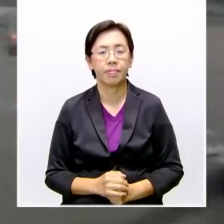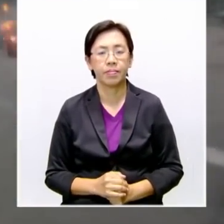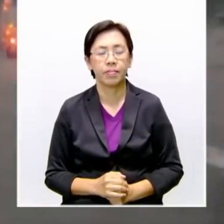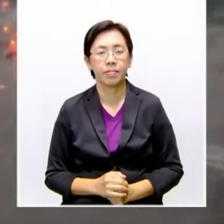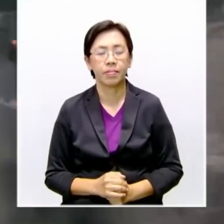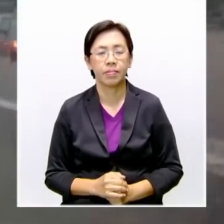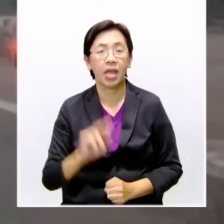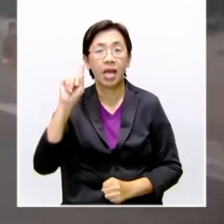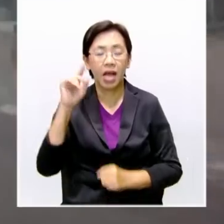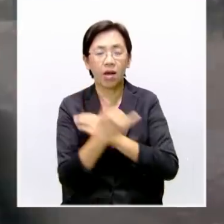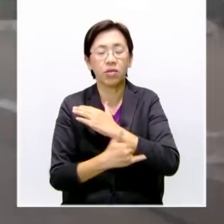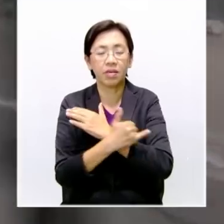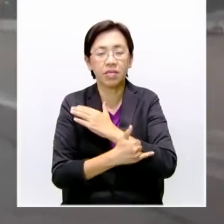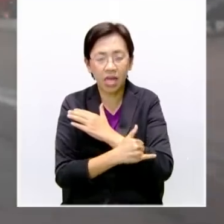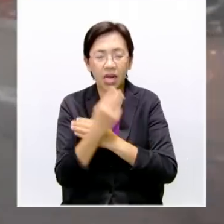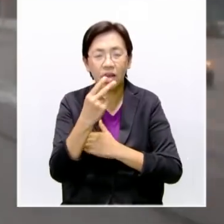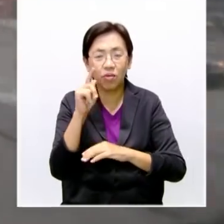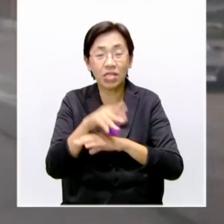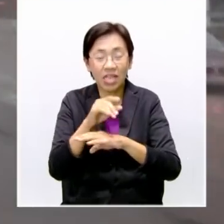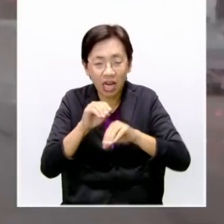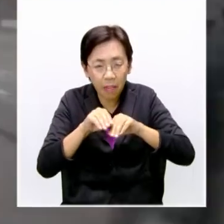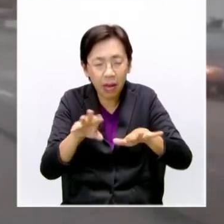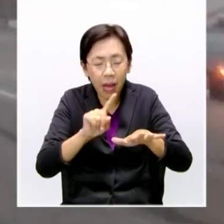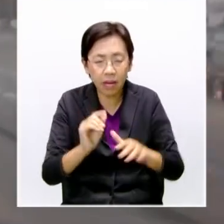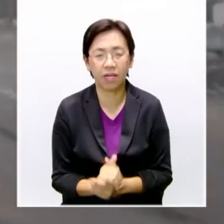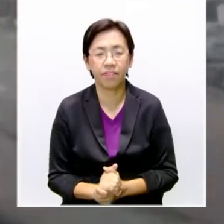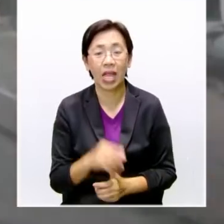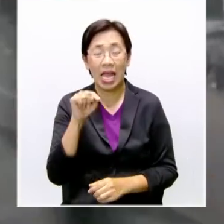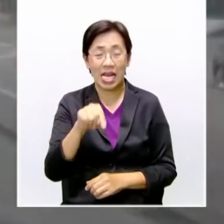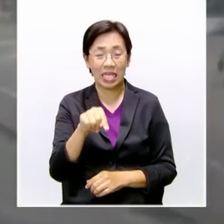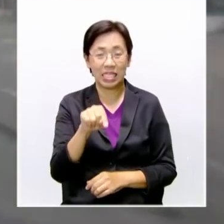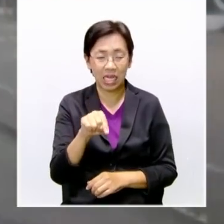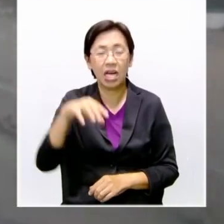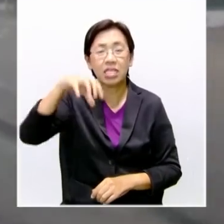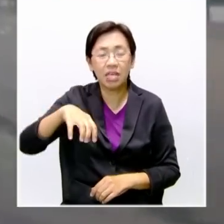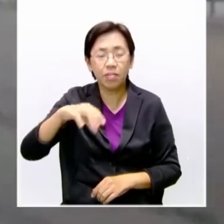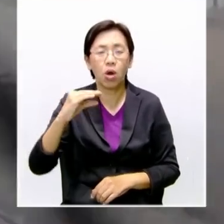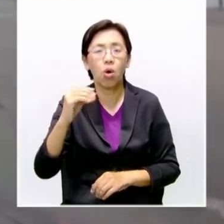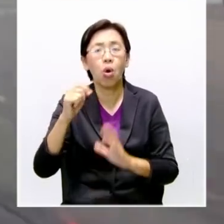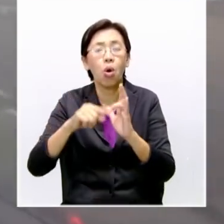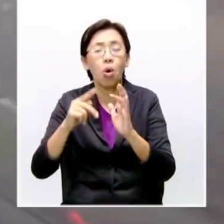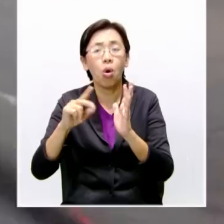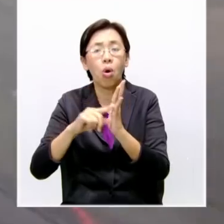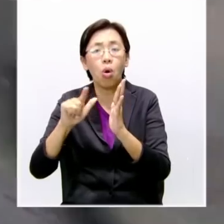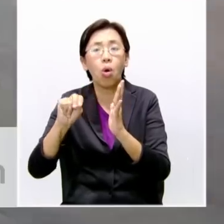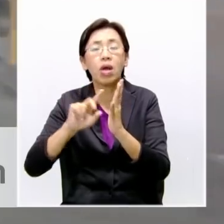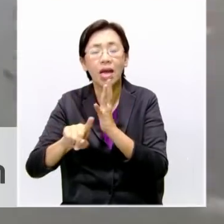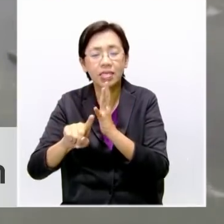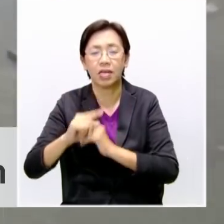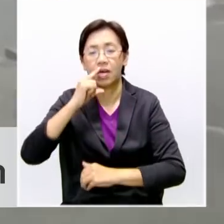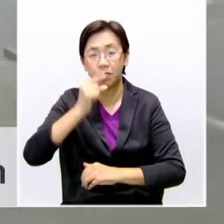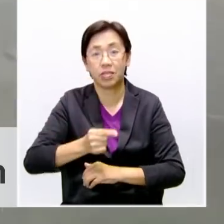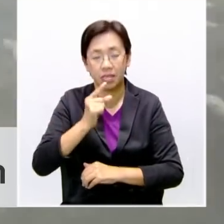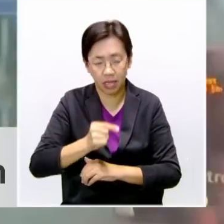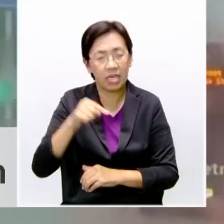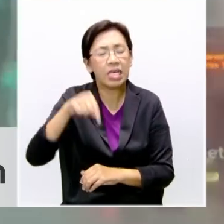รอยเตอร์เปิดภาพจากโซเชียลมีเดียล่าสุดนะคะสำหรับสภาพของเมืองโอ๊คแลนด์ในนิวซีแลนด์เมื่อวานนี้หลังจากที่เกิดฝนตก